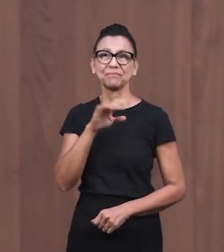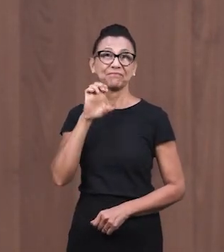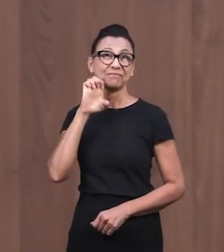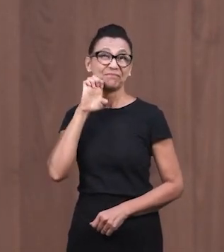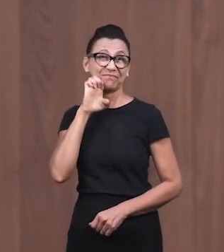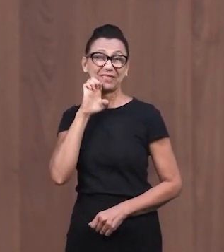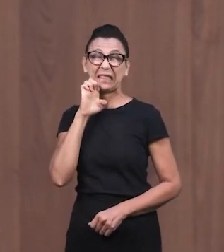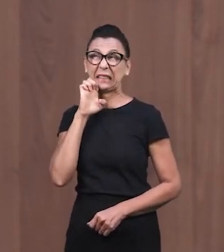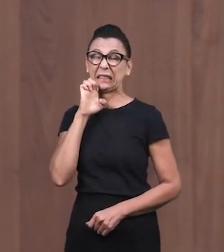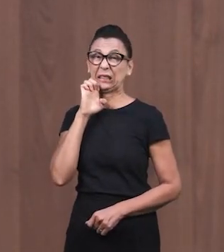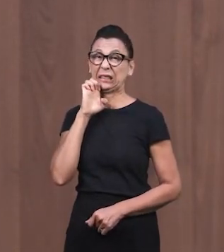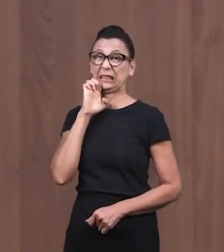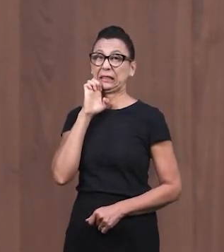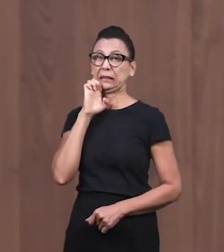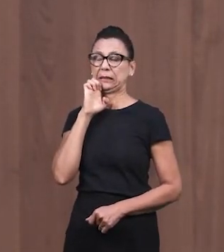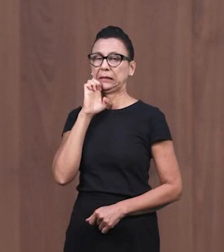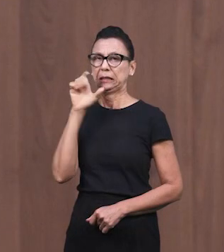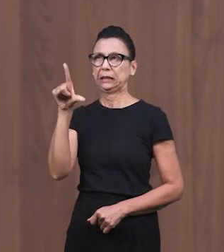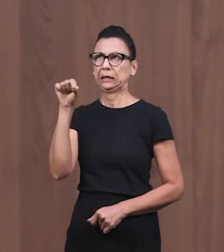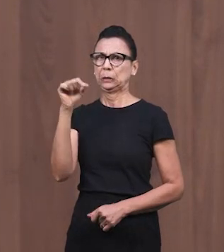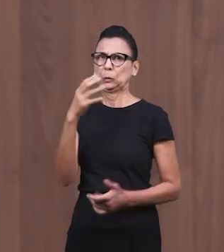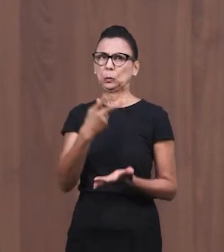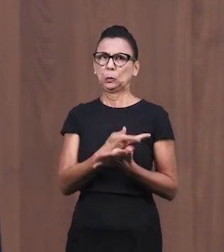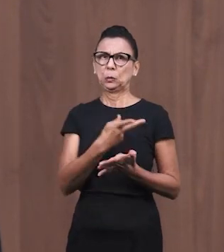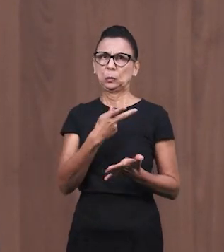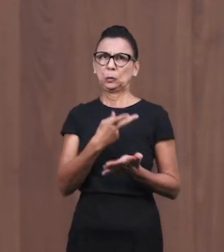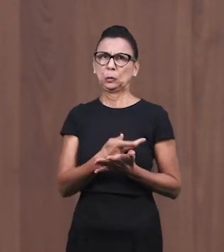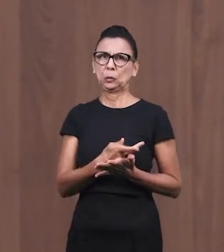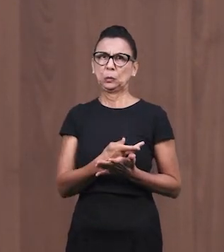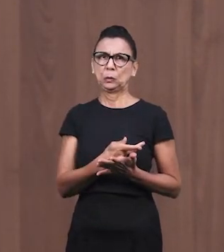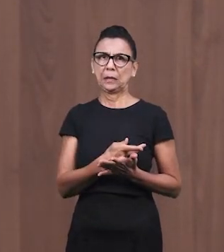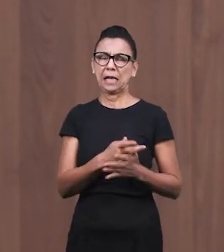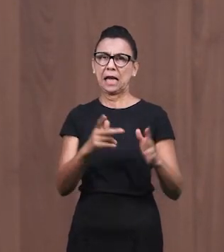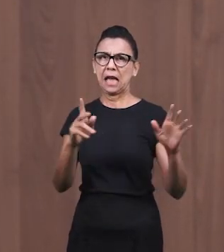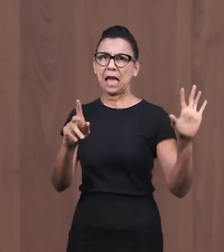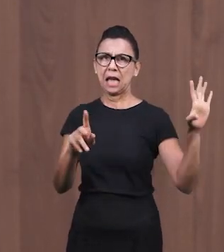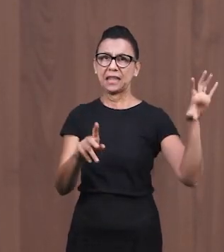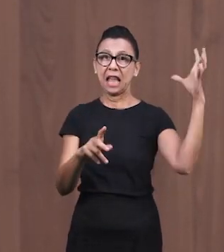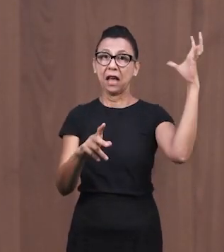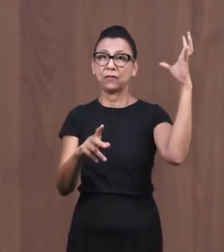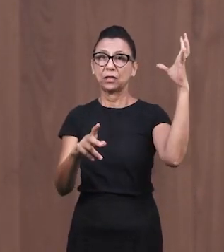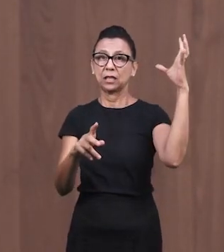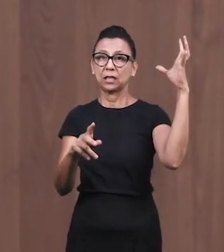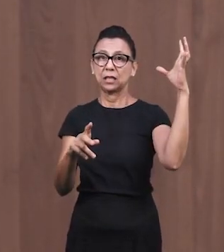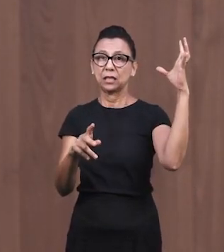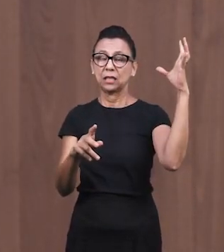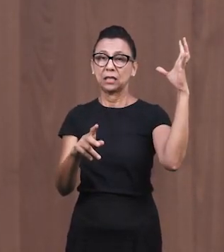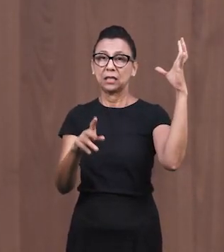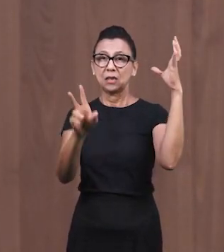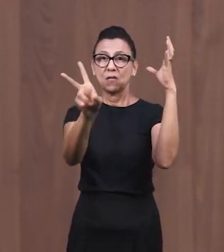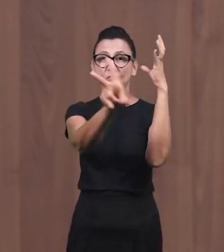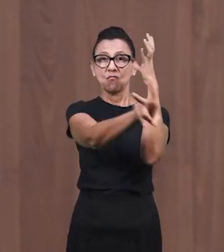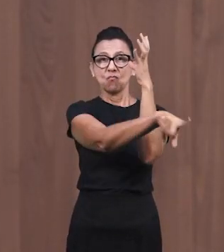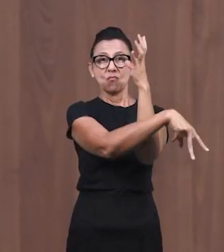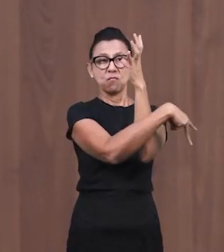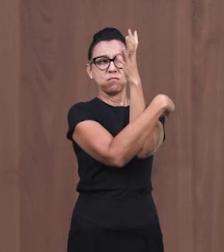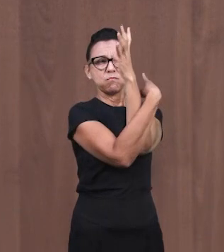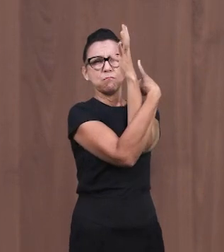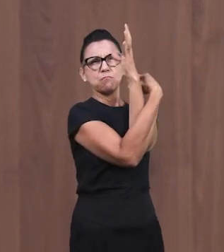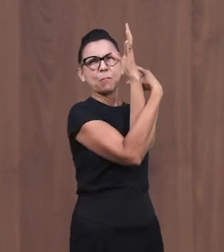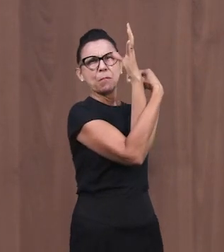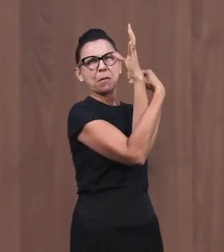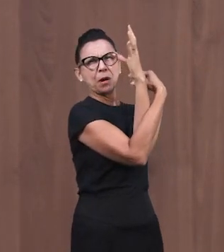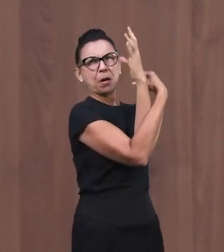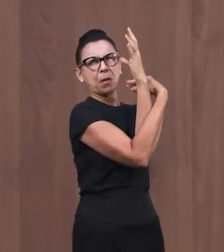Ève, elle a fait le mauvais choix. Elle a prêté l'oreille à la voix de l'adversaire, la voix